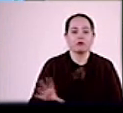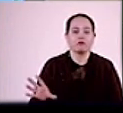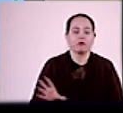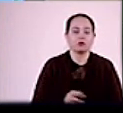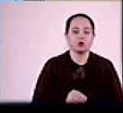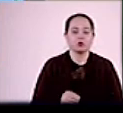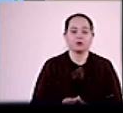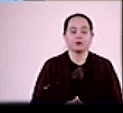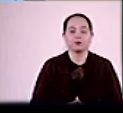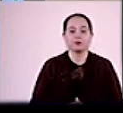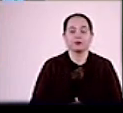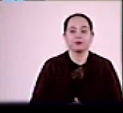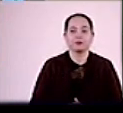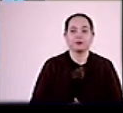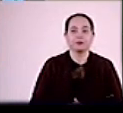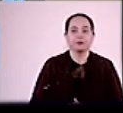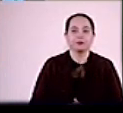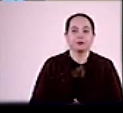всем.